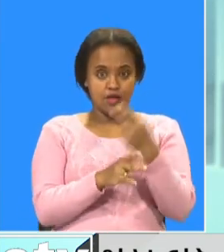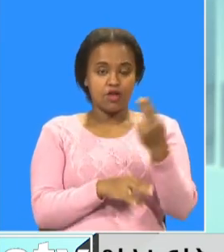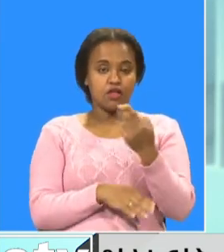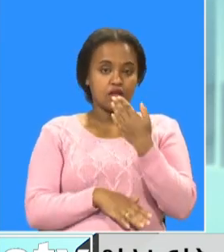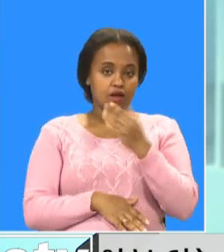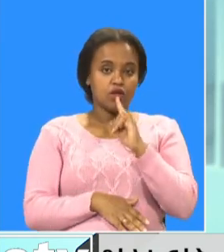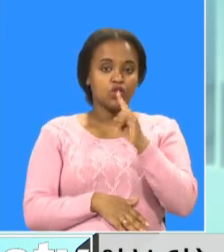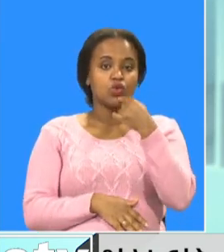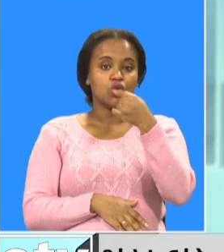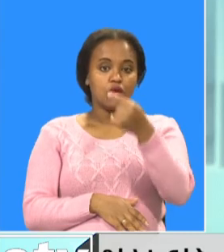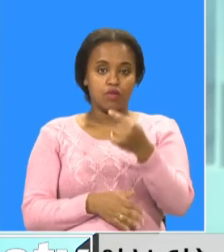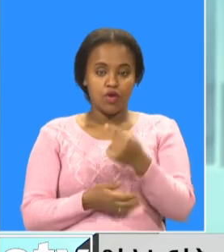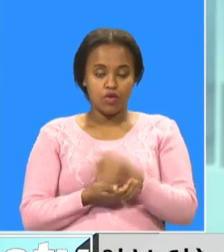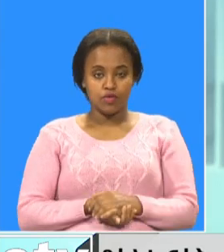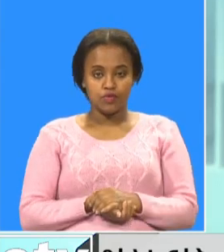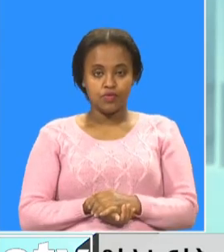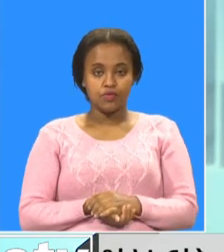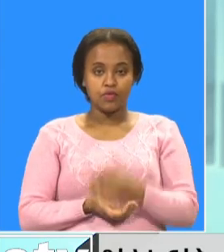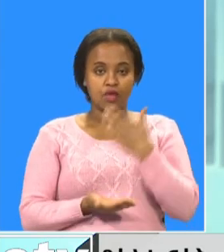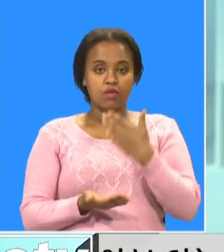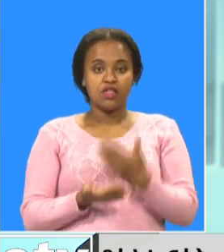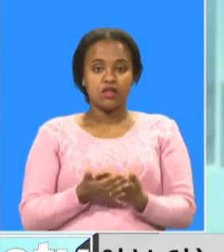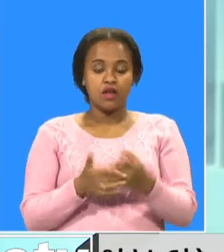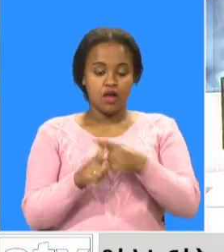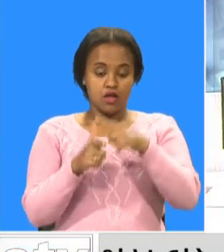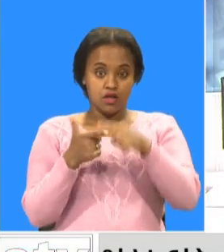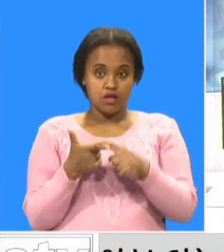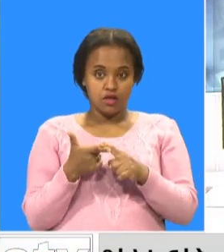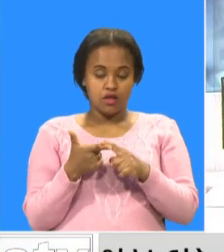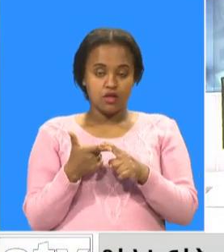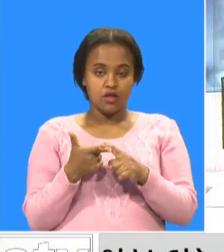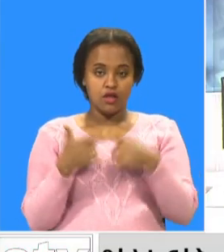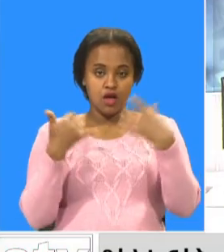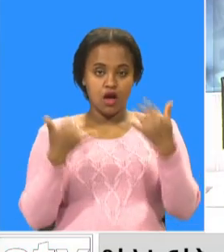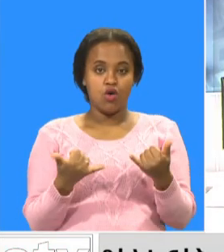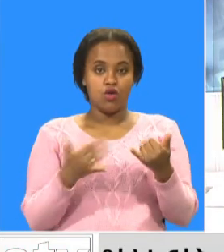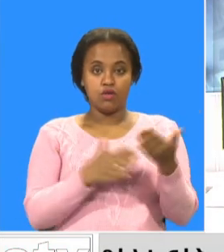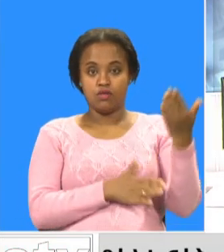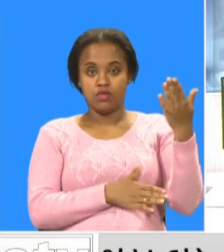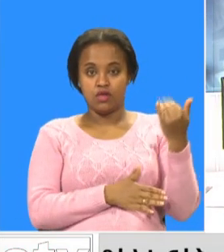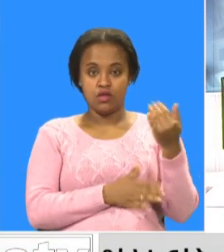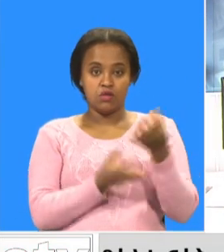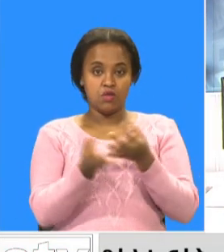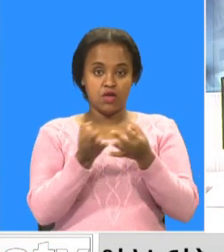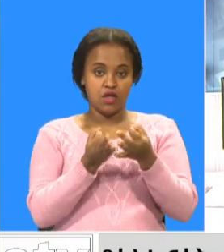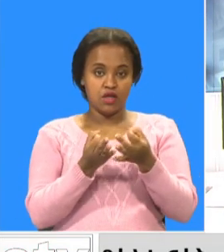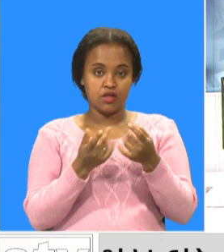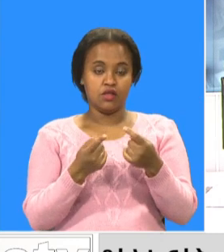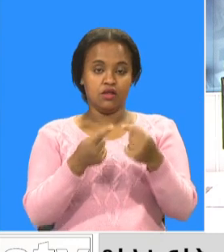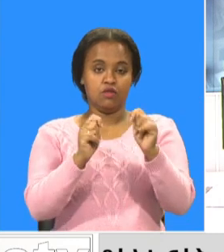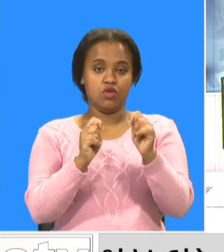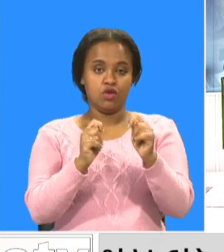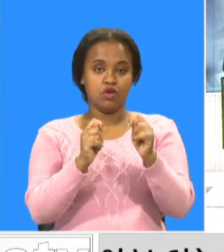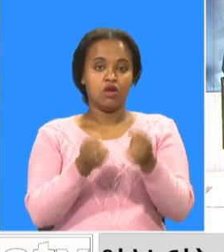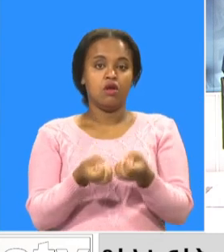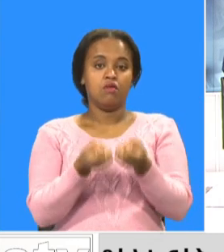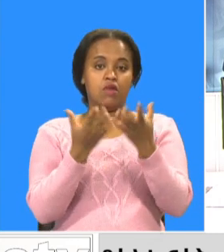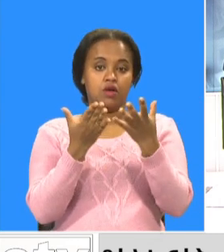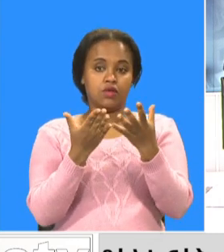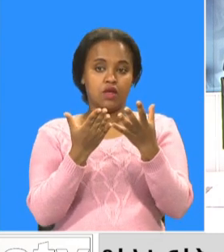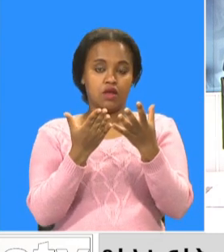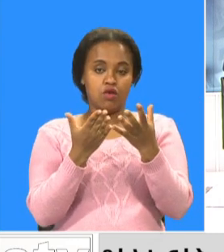የተወሰኑ ሀሳቦች ምንስ? ጥሩ፣ አመሰግናለሁ። እንግዲህ ይሄ አሁንም ቅድምም ለመግለጽ እንደሞከርኩት